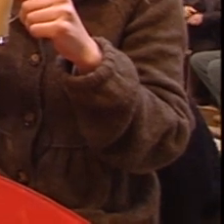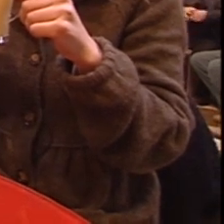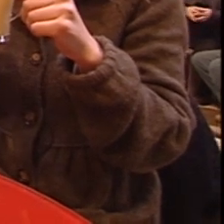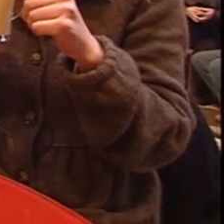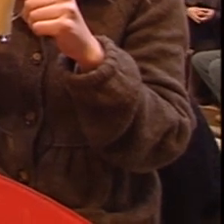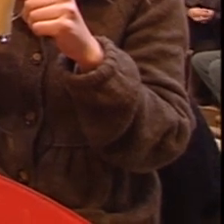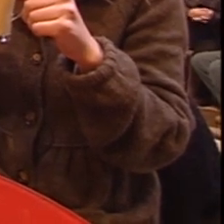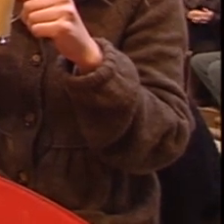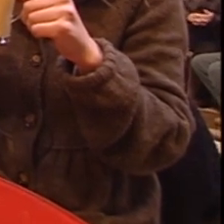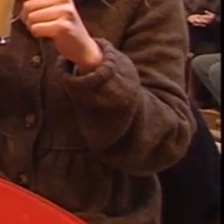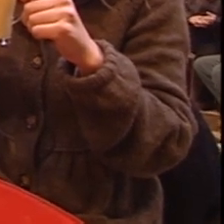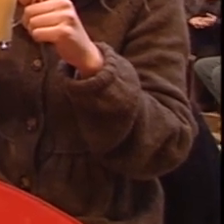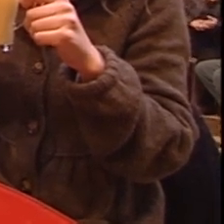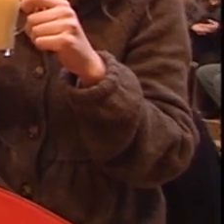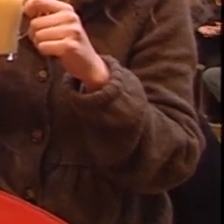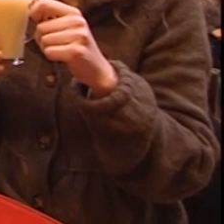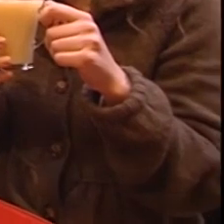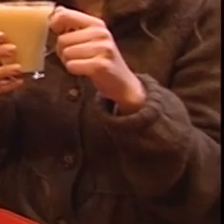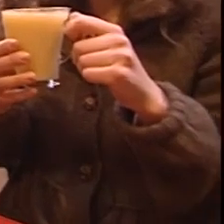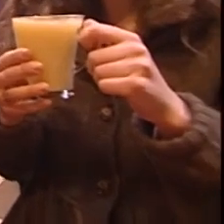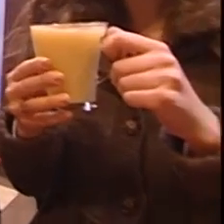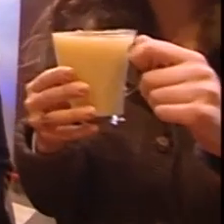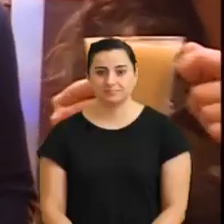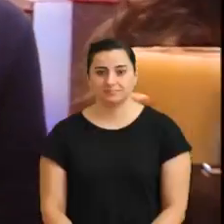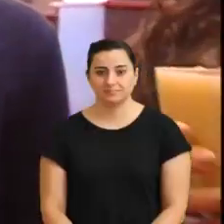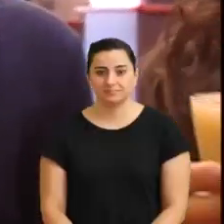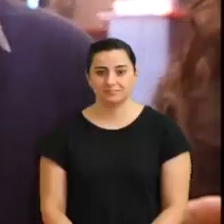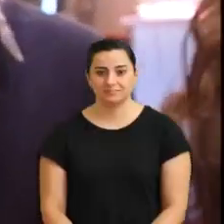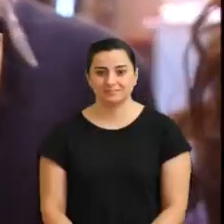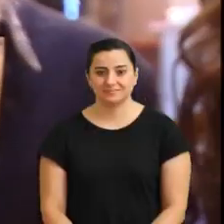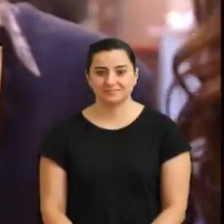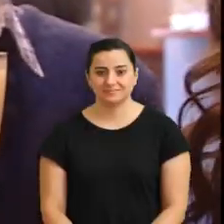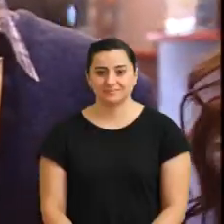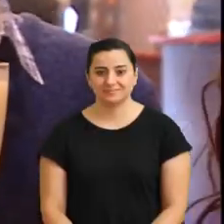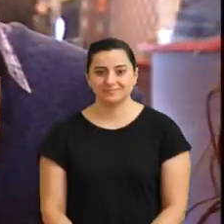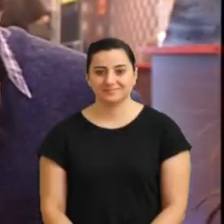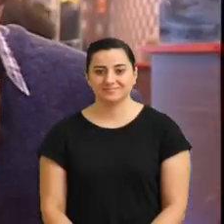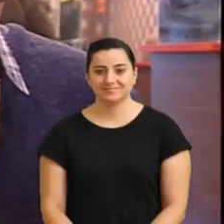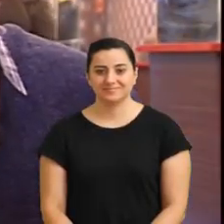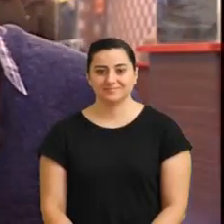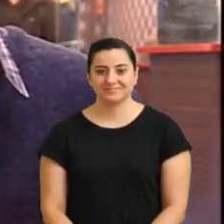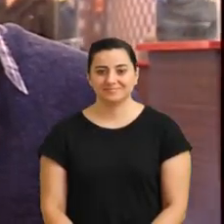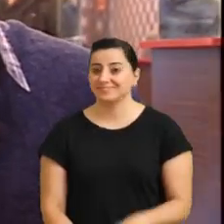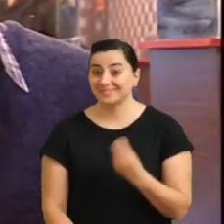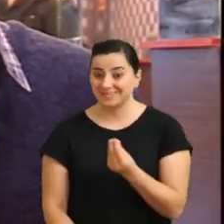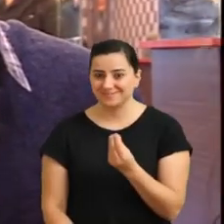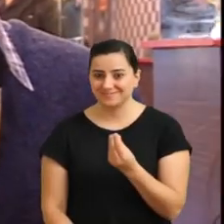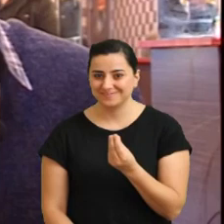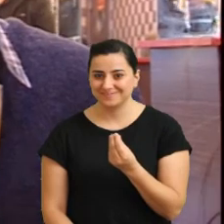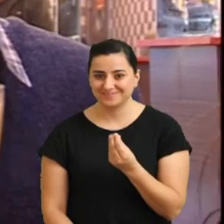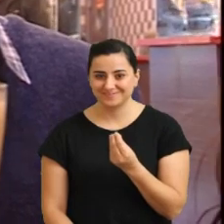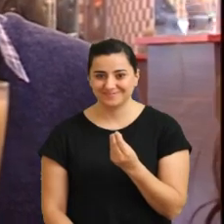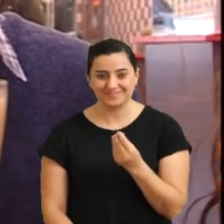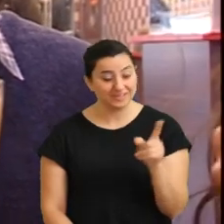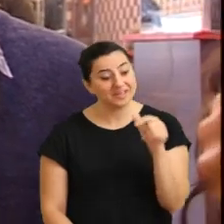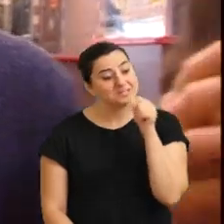balonunda Mert Öner oyuncu yazdı. Mert neyle karşılaşacağından korkan gibi gözlerini pörpletmiş. Ay dur,